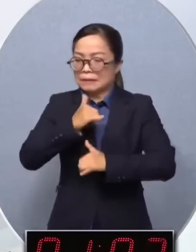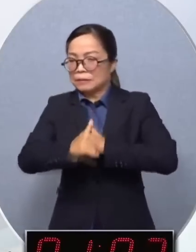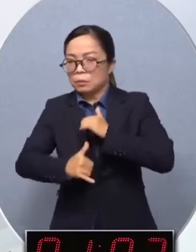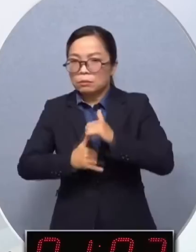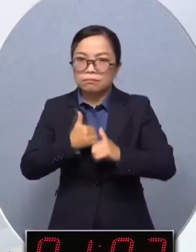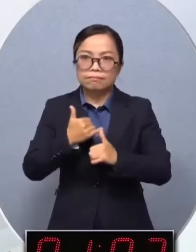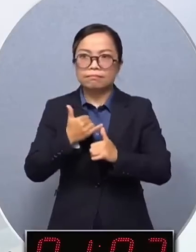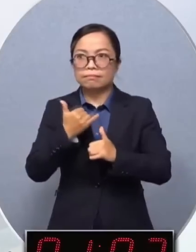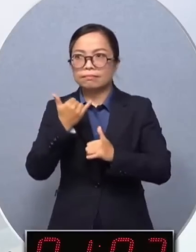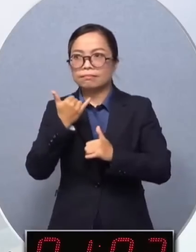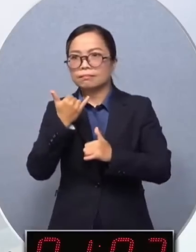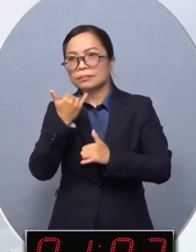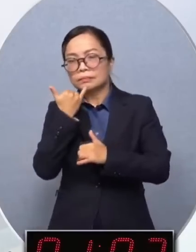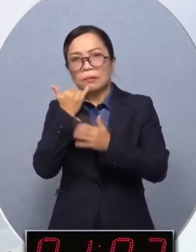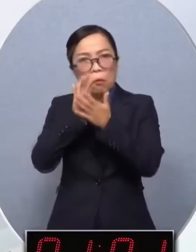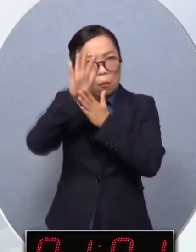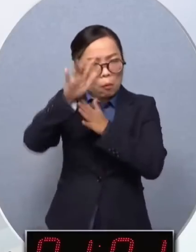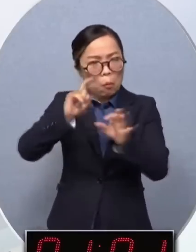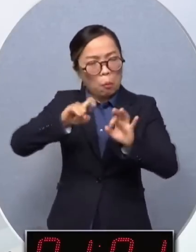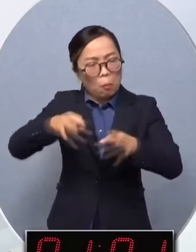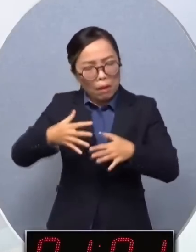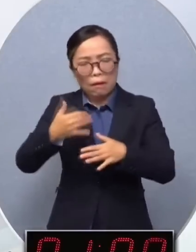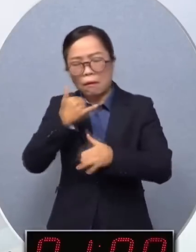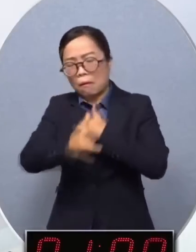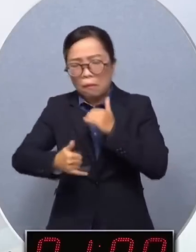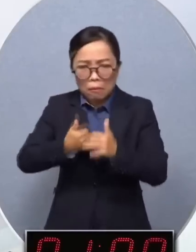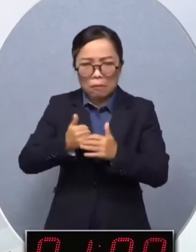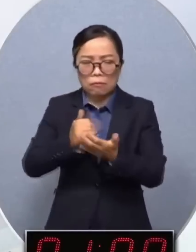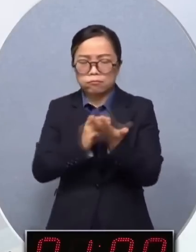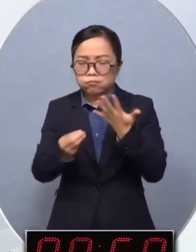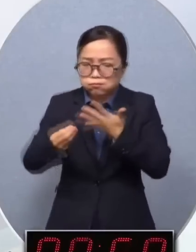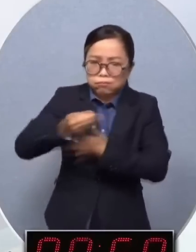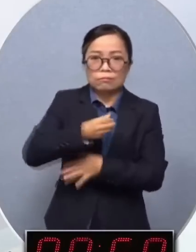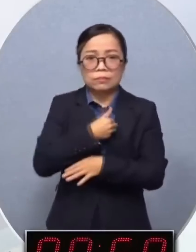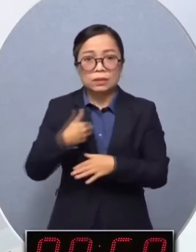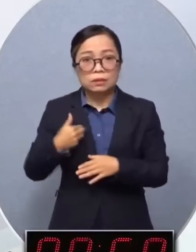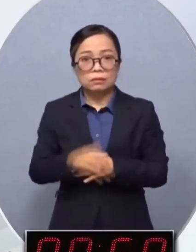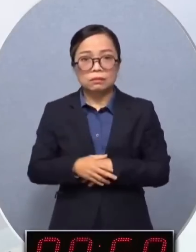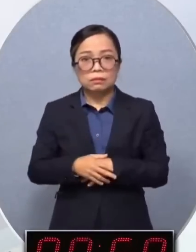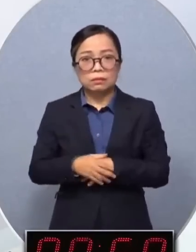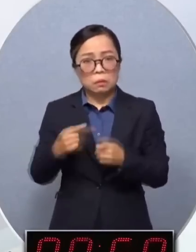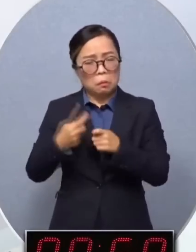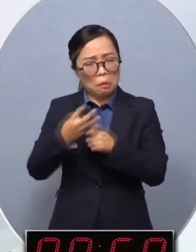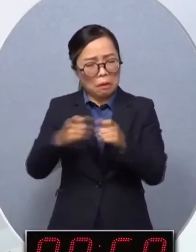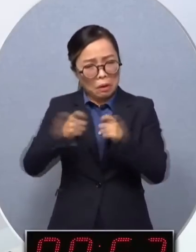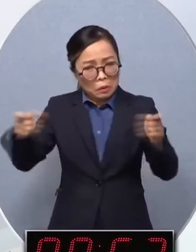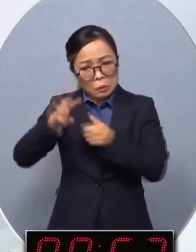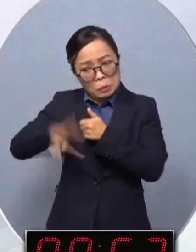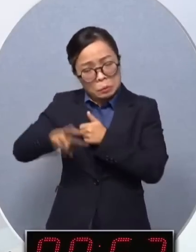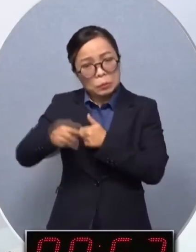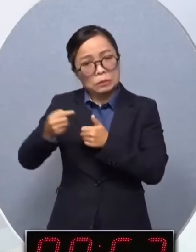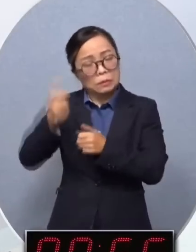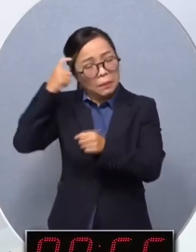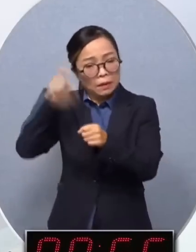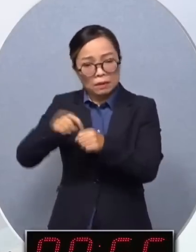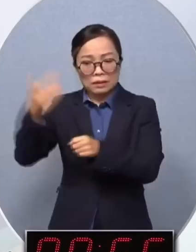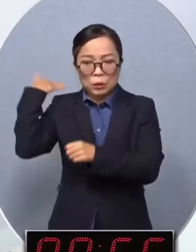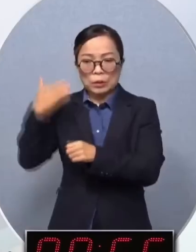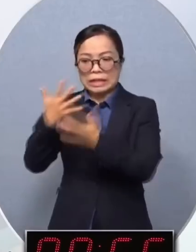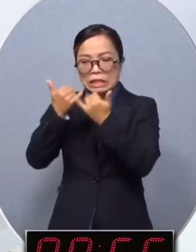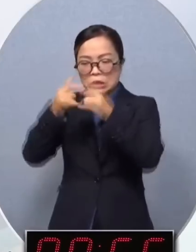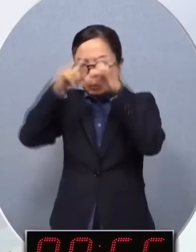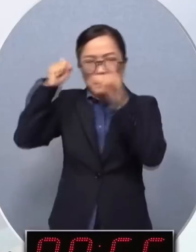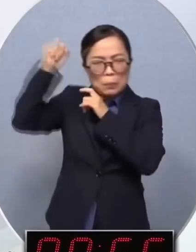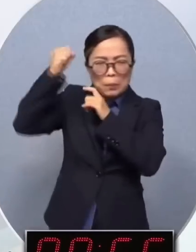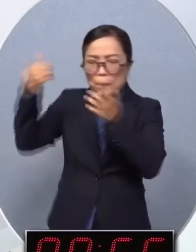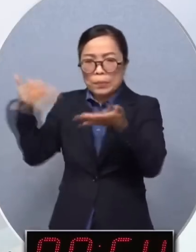啊，这个有未来，然后能够翻身。我常年的训练就是从学生运动到学